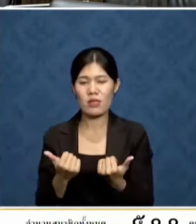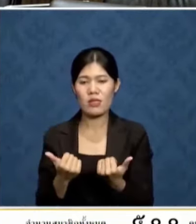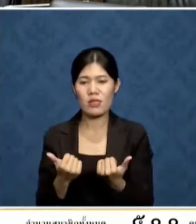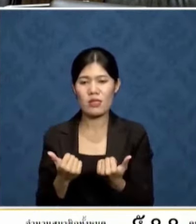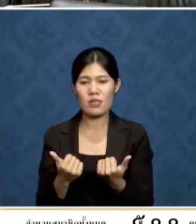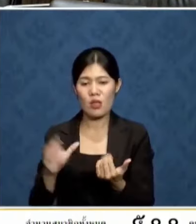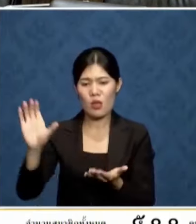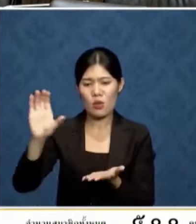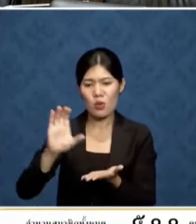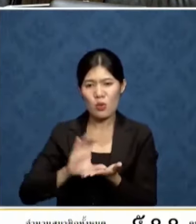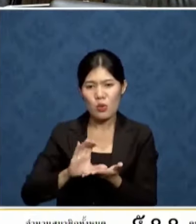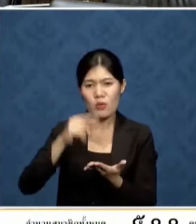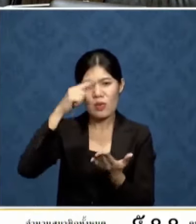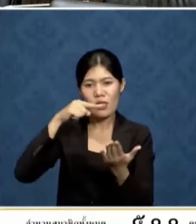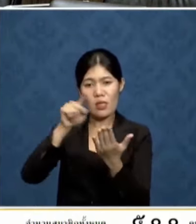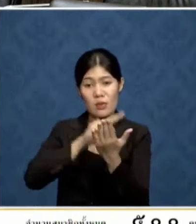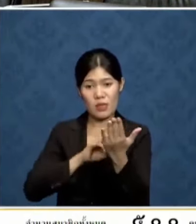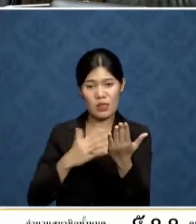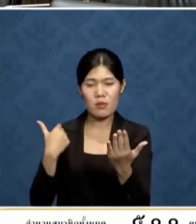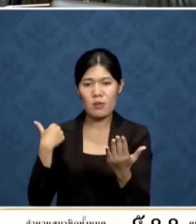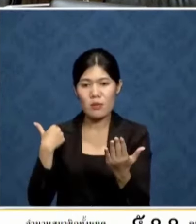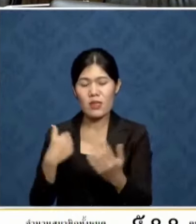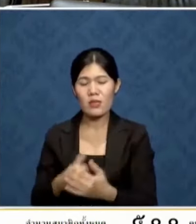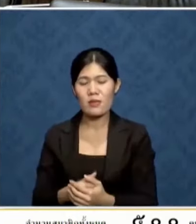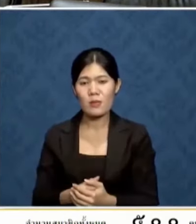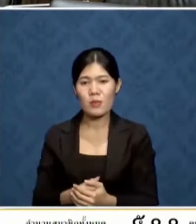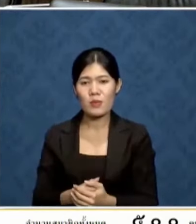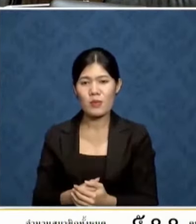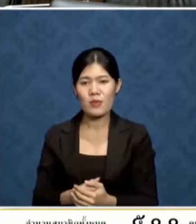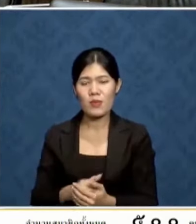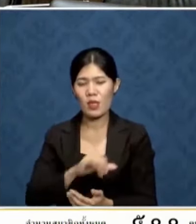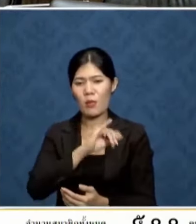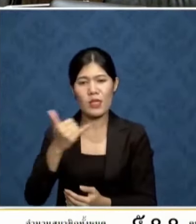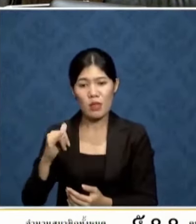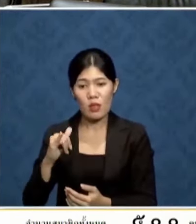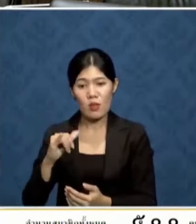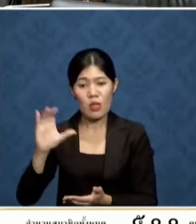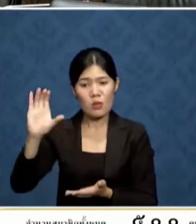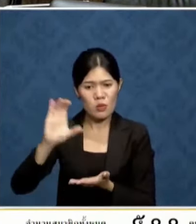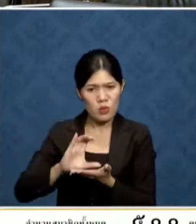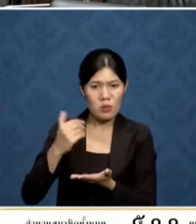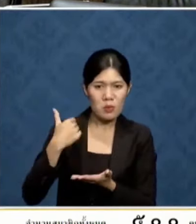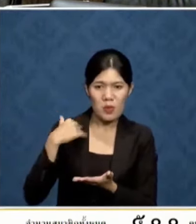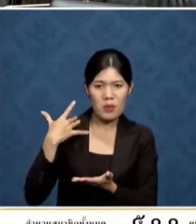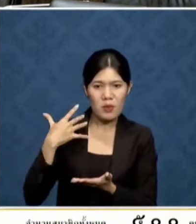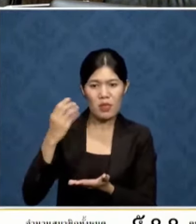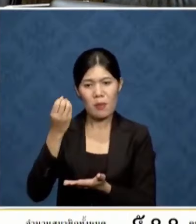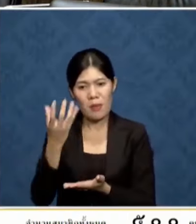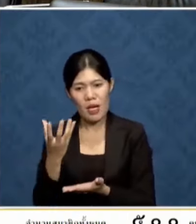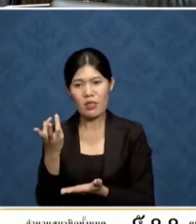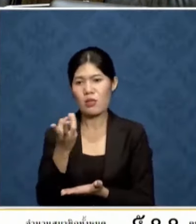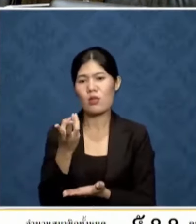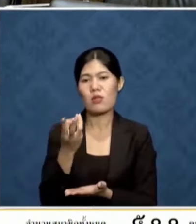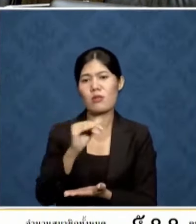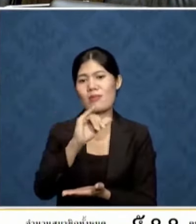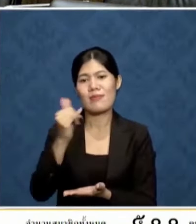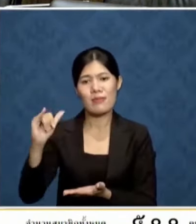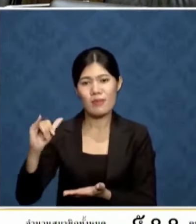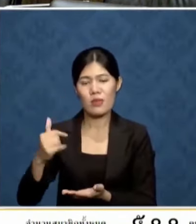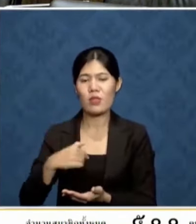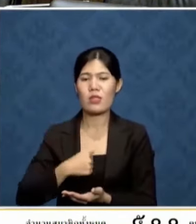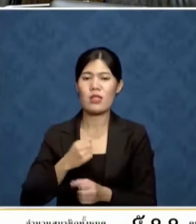ทุนเหล่านี้เข้ามาทั้งที่เราไม่ทราบเลยครับว่าจะมีการลงทุนเหล่านี้เข้ามาจริงๆหรือไม่มากน้อยขนาดไหนและมากไปกว่านั้นครับเราจะทำอย่างไรไม่ให้